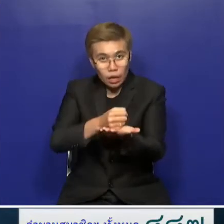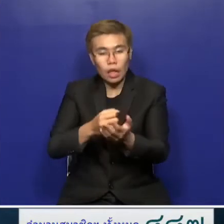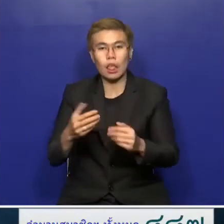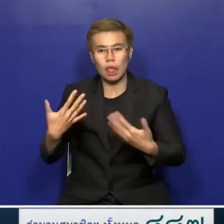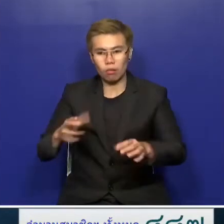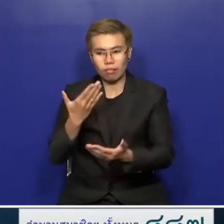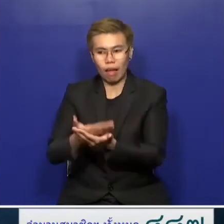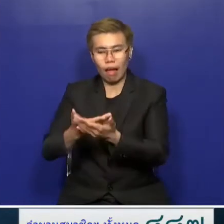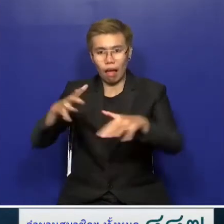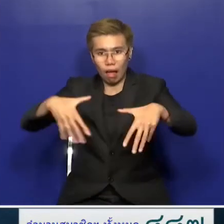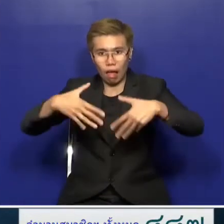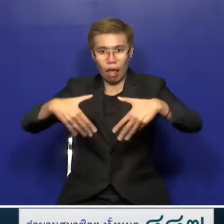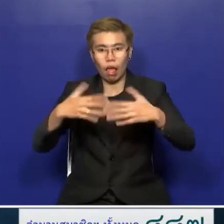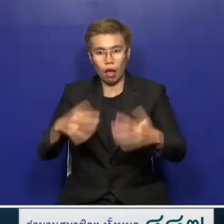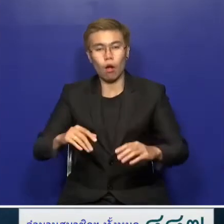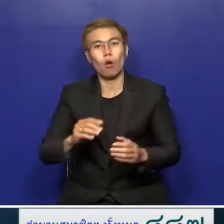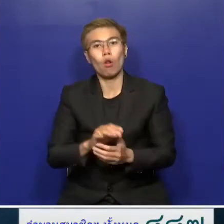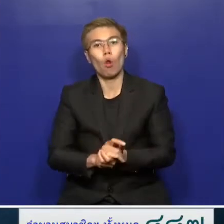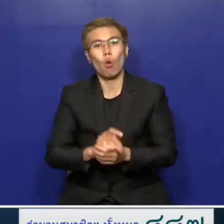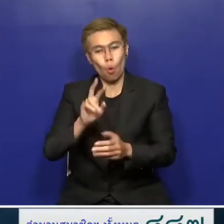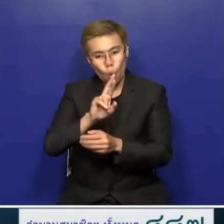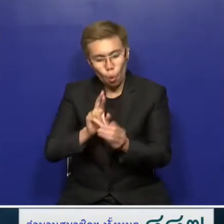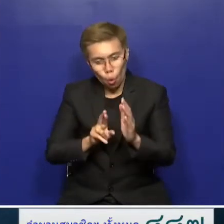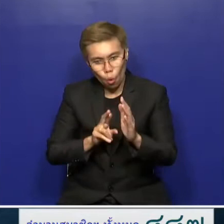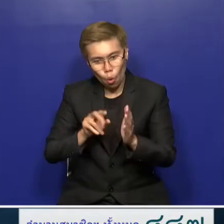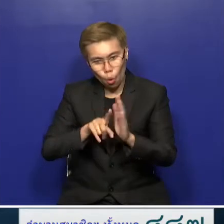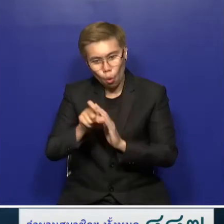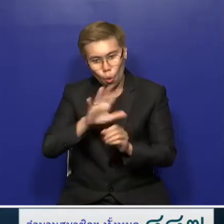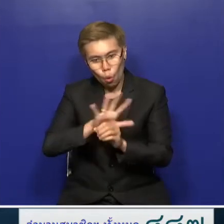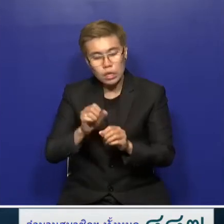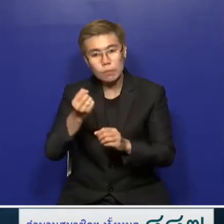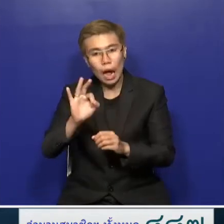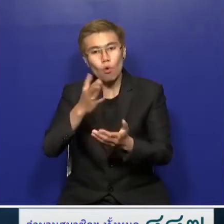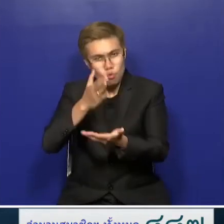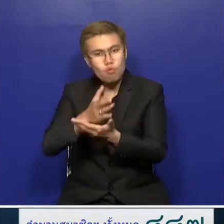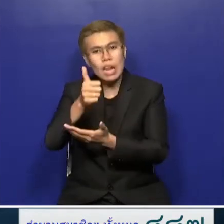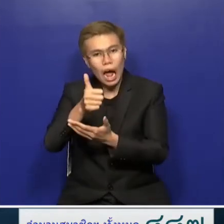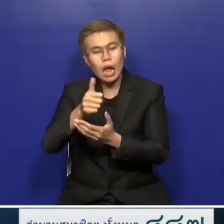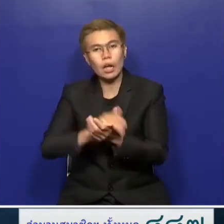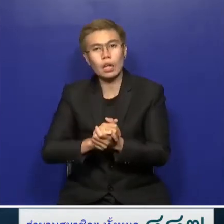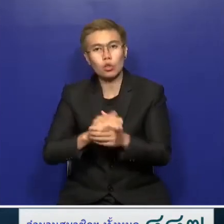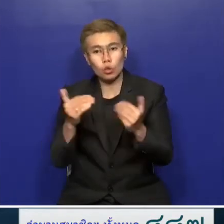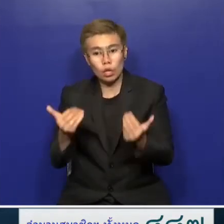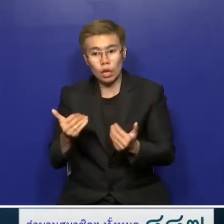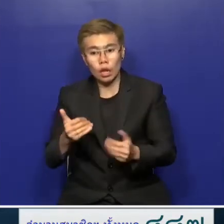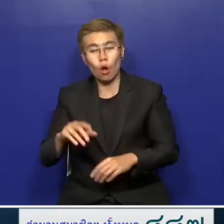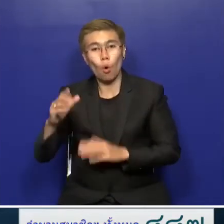แล้วสามารถควบคุมโลกได้ด้วยแล้วเราก็สามารถที่จะรู้ดว่าแงงานต่างด้านเี่ย อยู่ที่ไหน